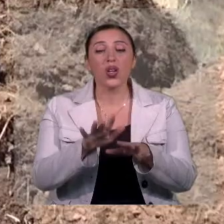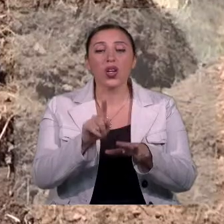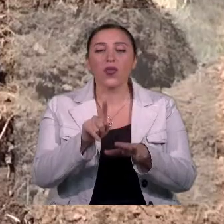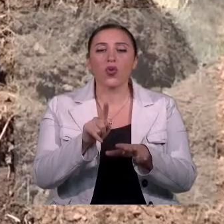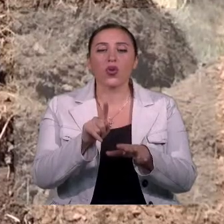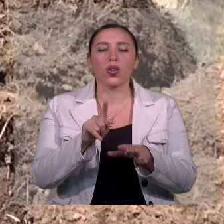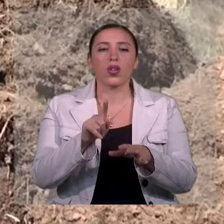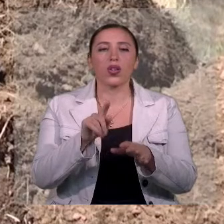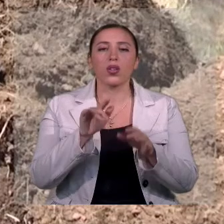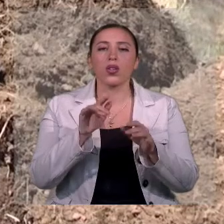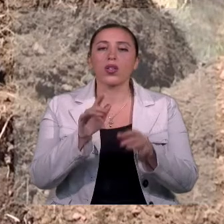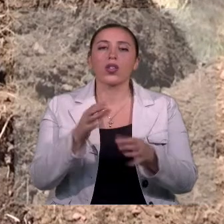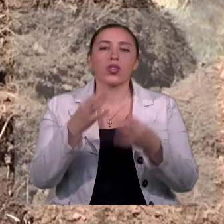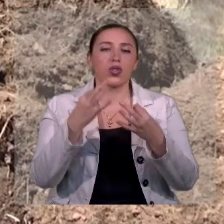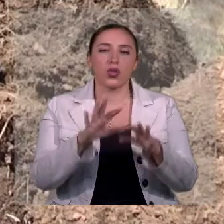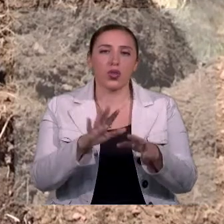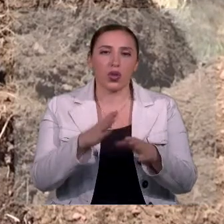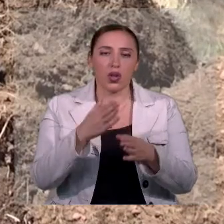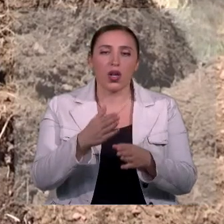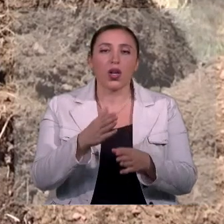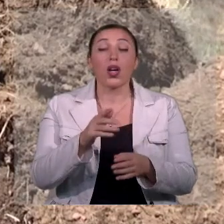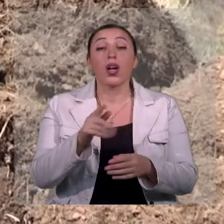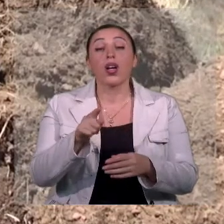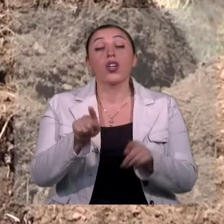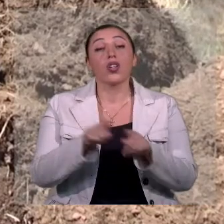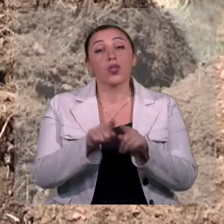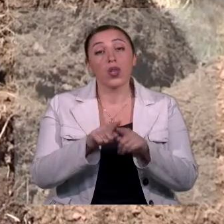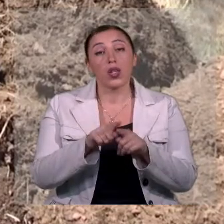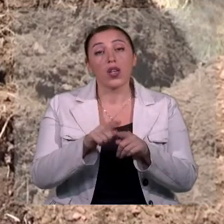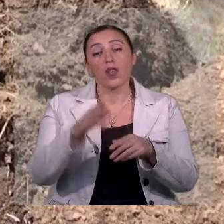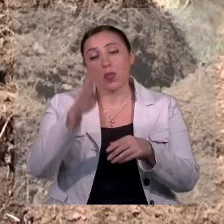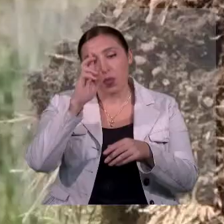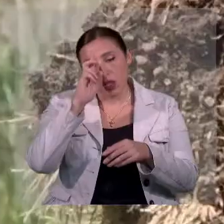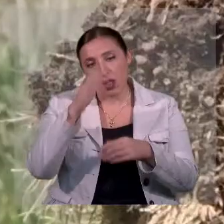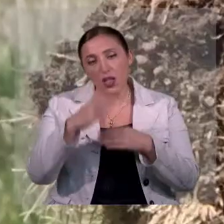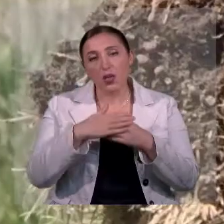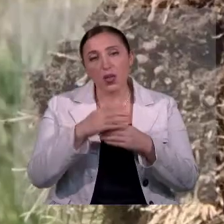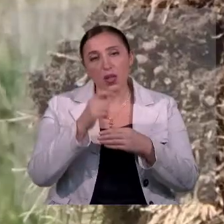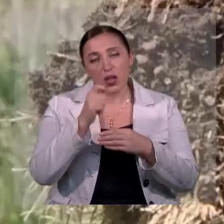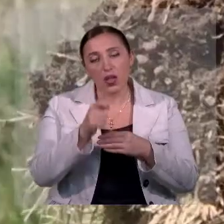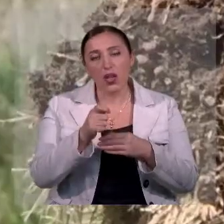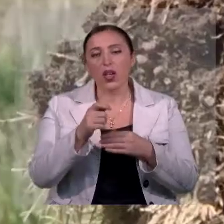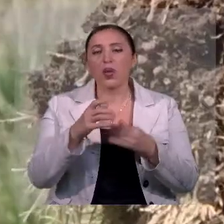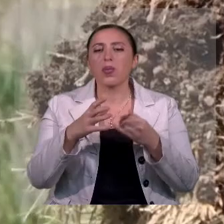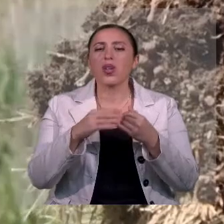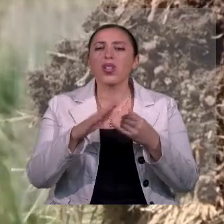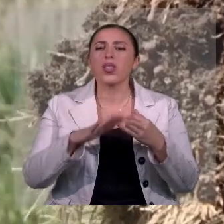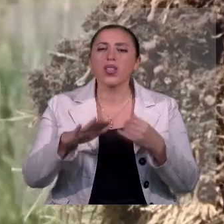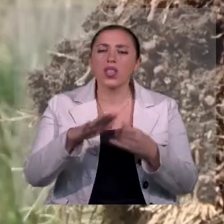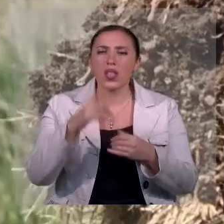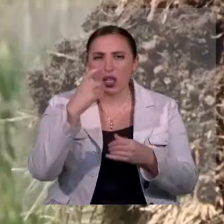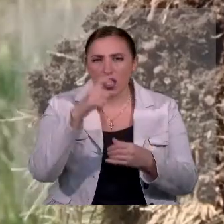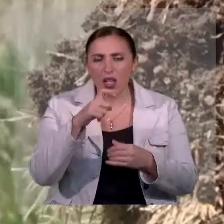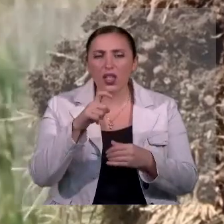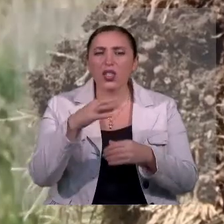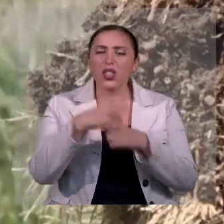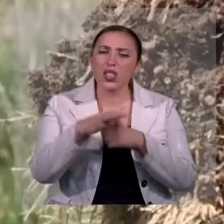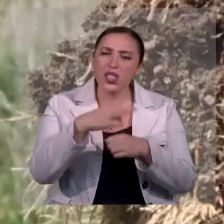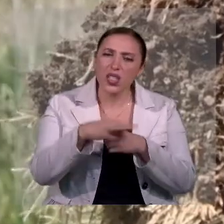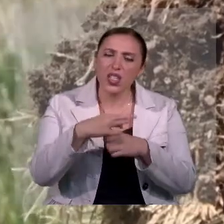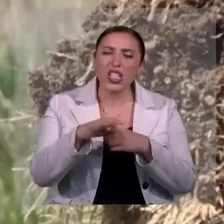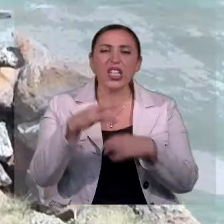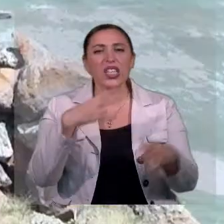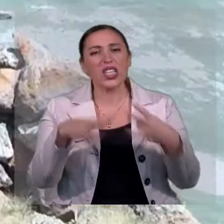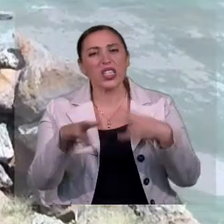չիրականացնեն։ Գործող օրենքով քրեական պատասխանատվություն նախատեսված է տարածքային ամբողջականությունը խախտելու, բռնություն գործադրելու սպառնալիքի